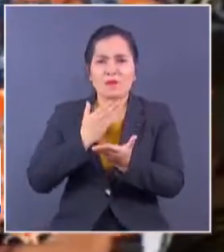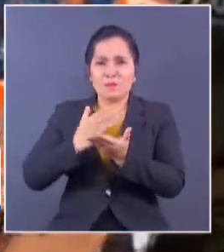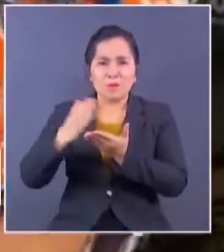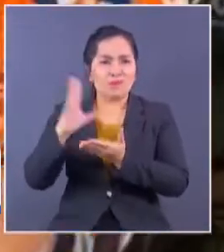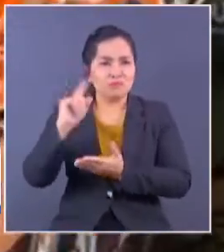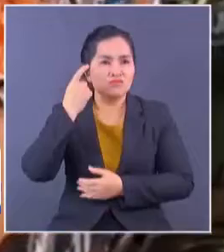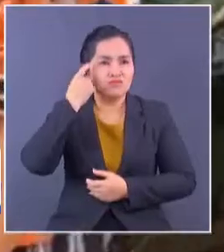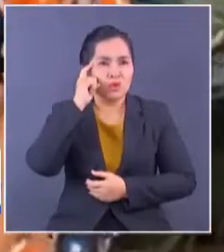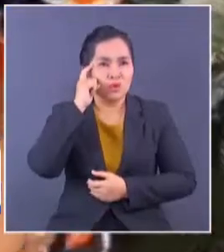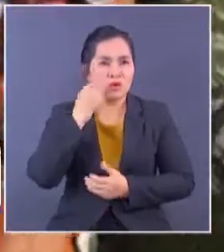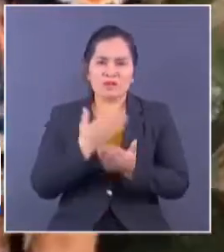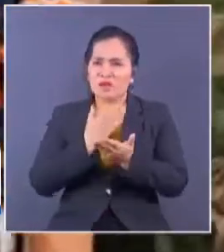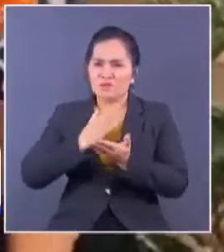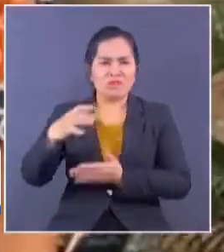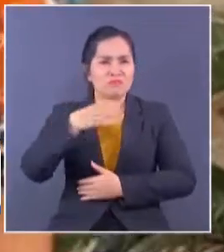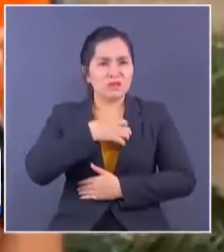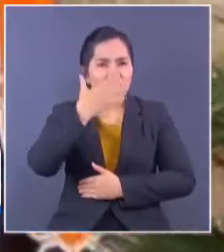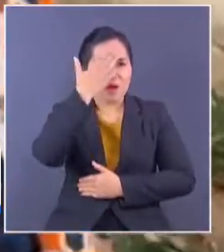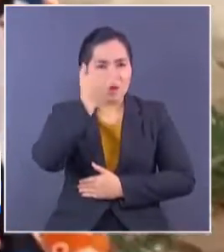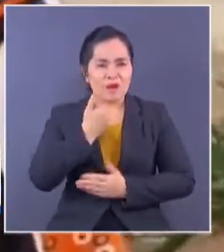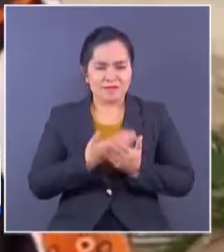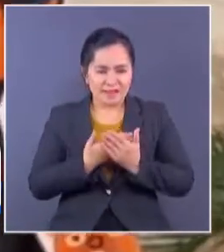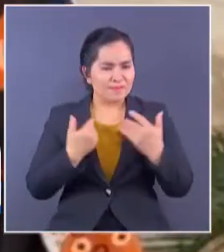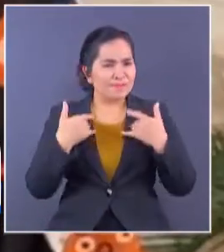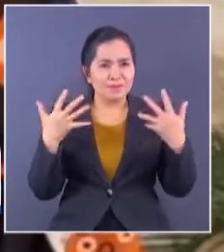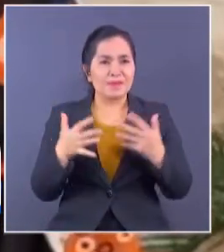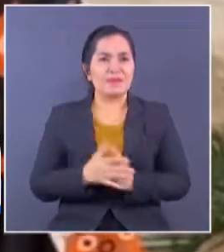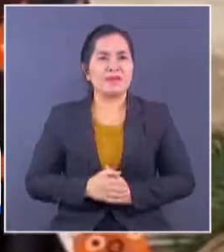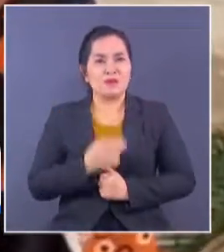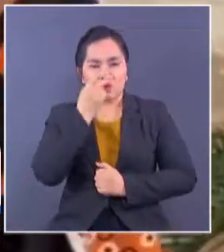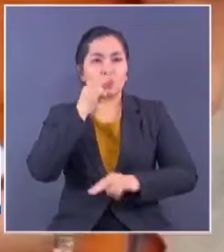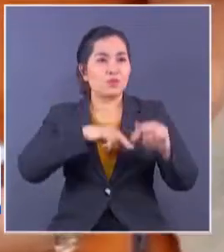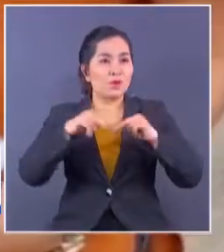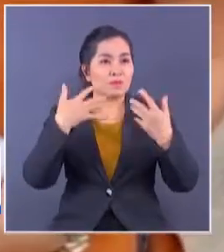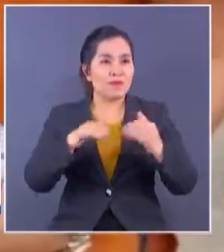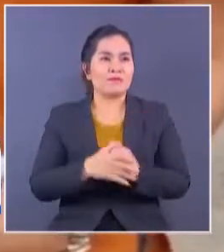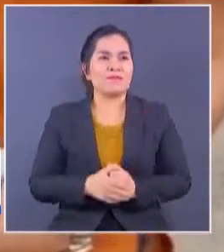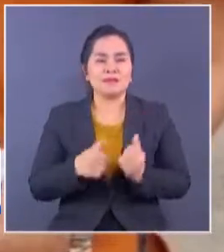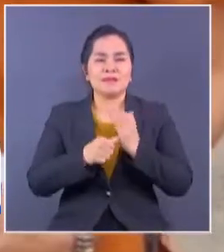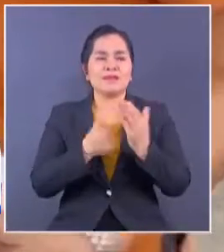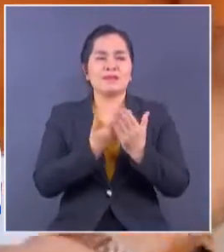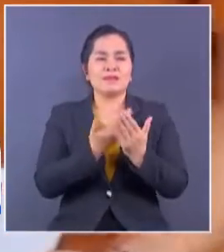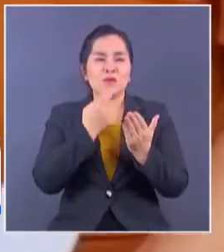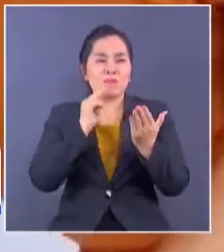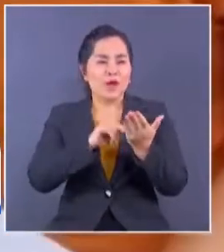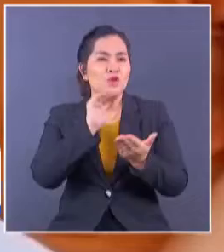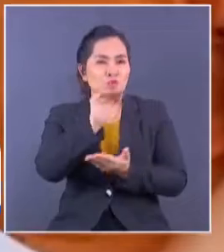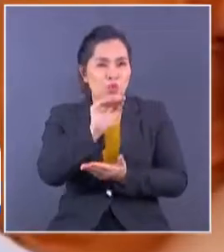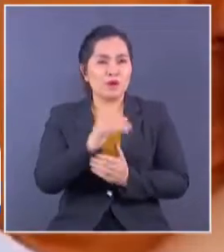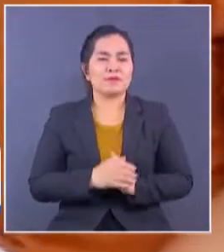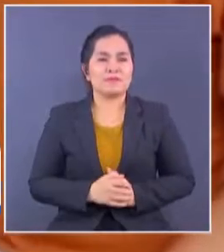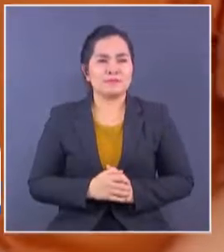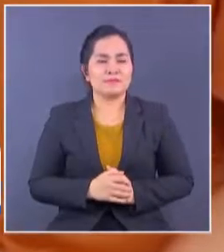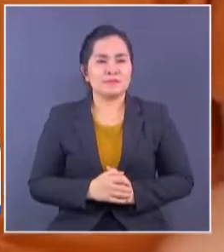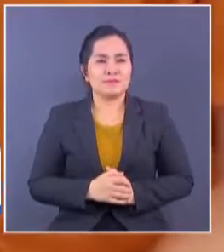ชำระหนี้ด้วยแล้วก็ไม่อยากชำระด้วยเขาก็ไม่มีเงินนะฮะจากการตรวจสอบหนังสือทวงหนี้ฉบับนี้เองทีมข่าวของเราพบว่าเป็น